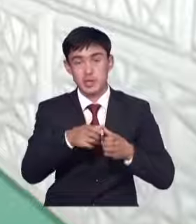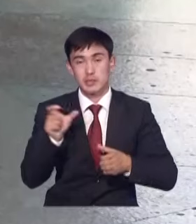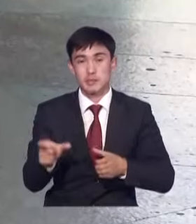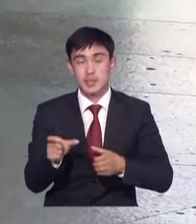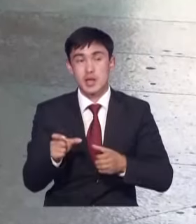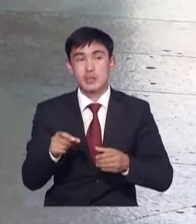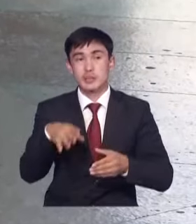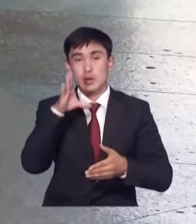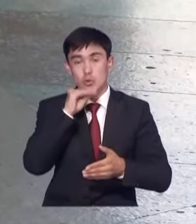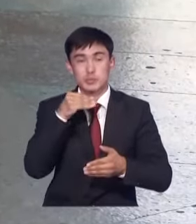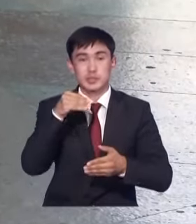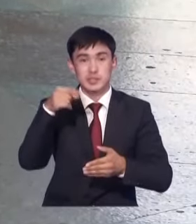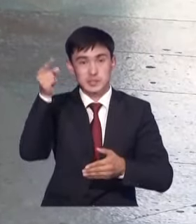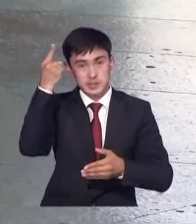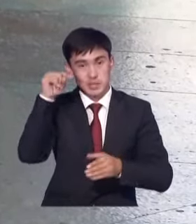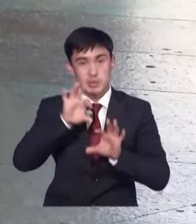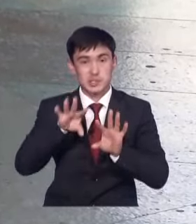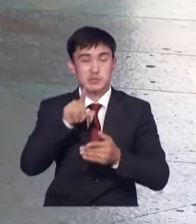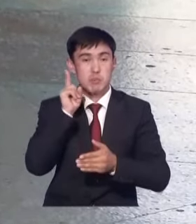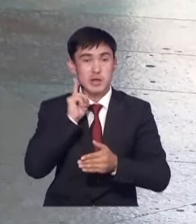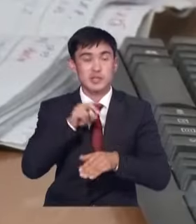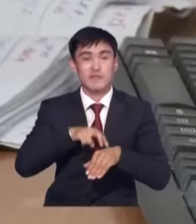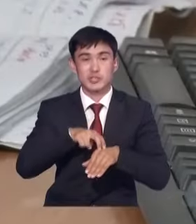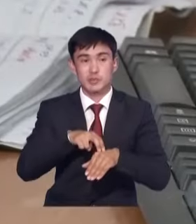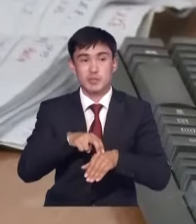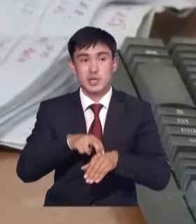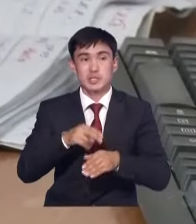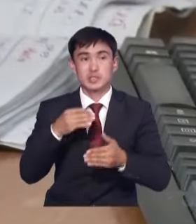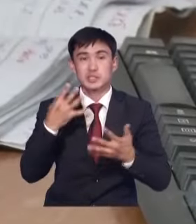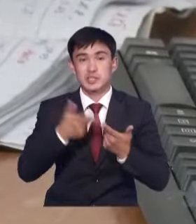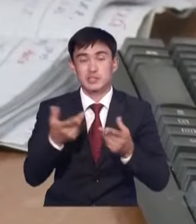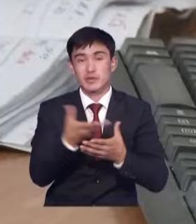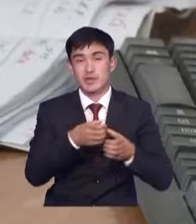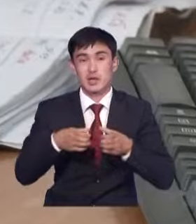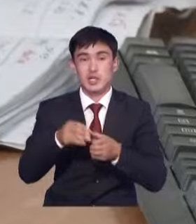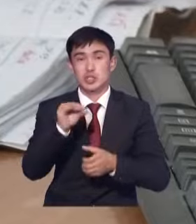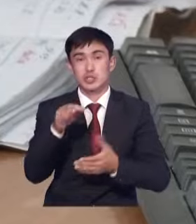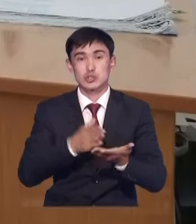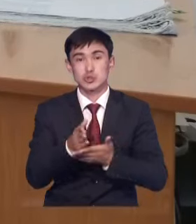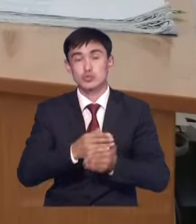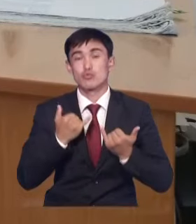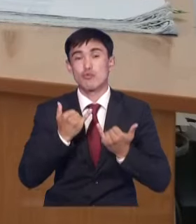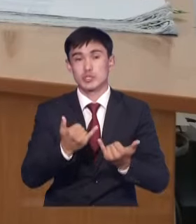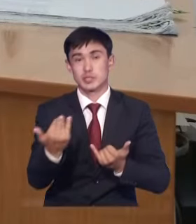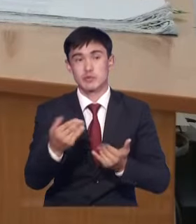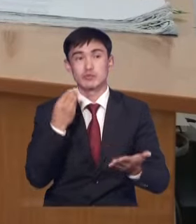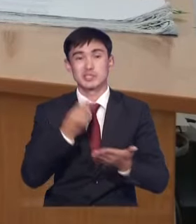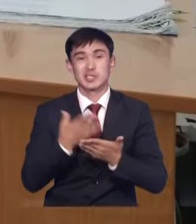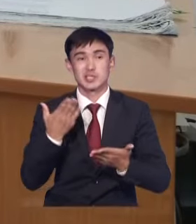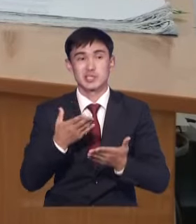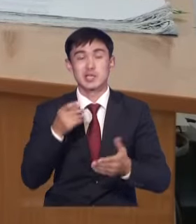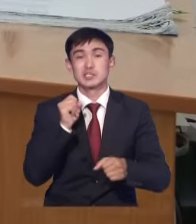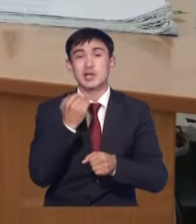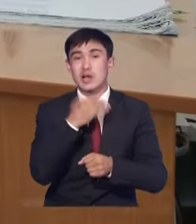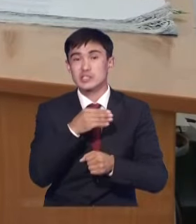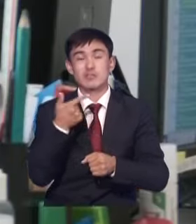Теперь накопленными знаниями она делится с молодым поколением врачей. К слову, среди своих коллег Жанар пользуется заслуженным уважением. Ее ценят не только за